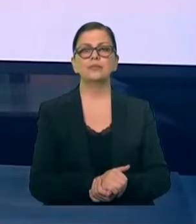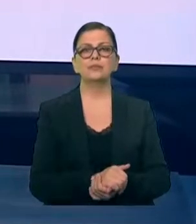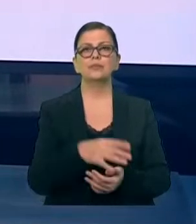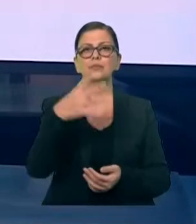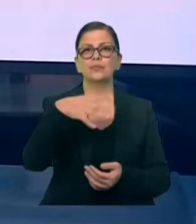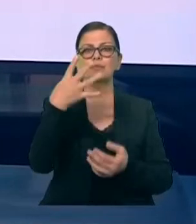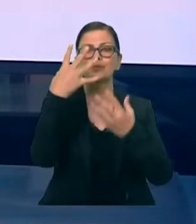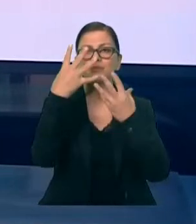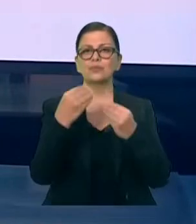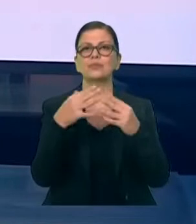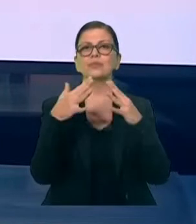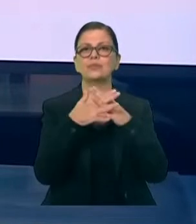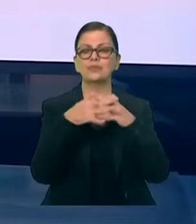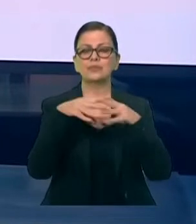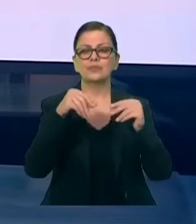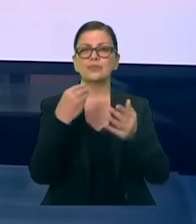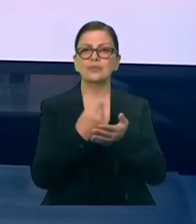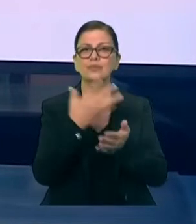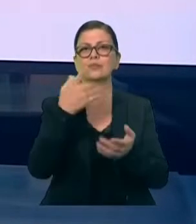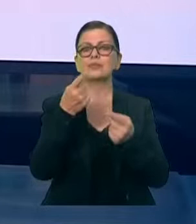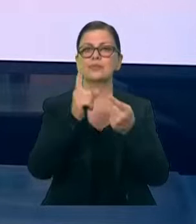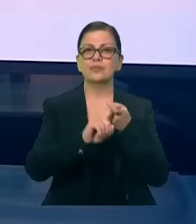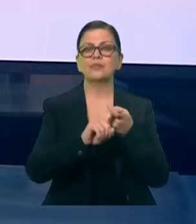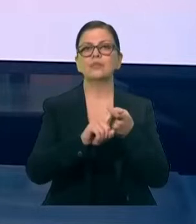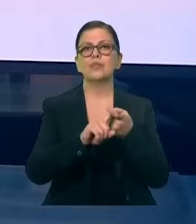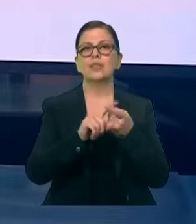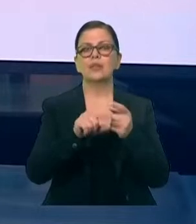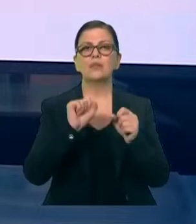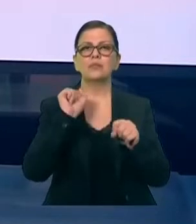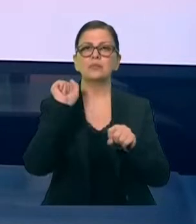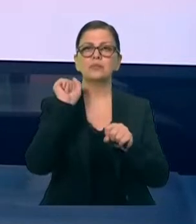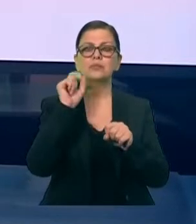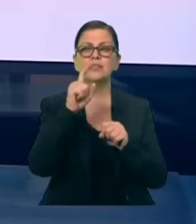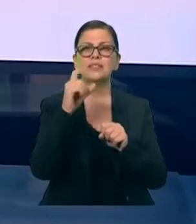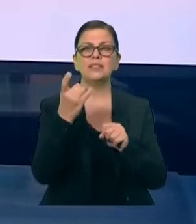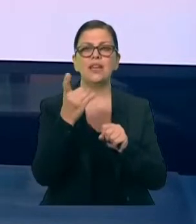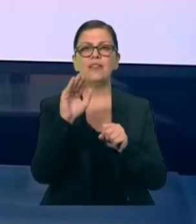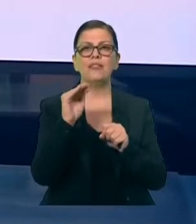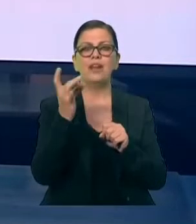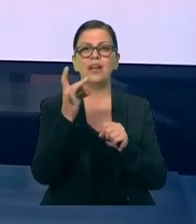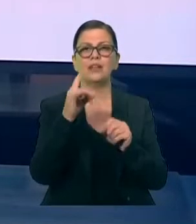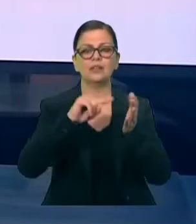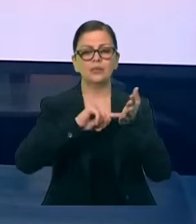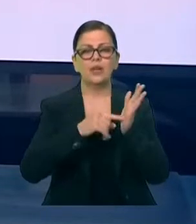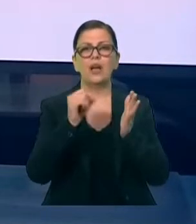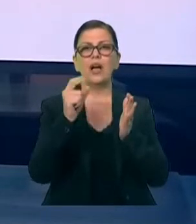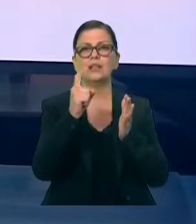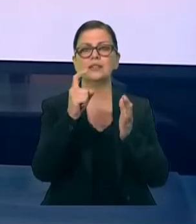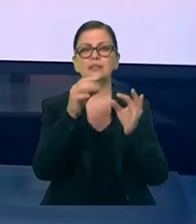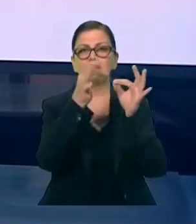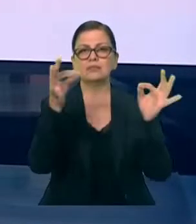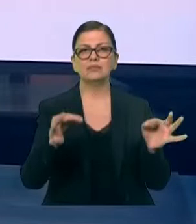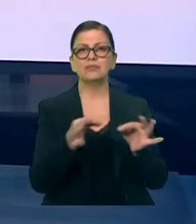44 günlük vətən müharibəsindən qazanılan qələbəyə həsr edilən zəfər.az saytının təqdimatı keçirilib. Saytda